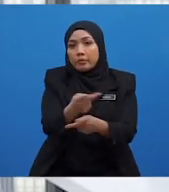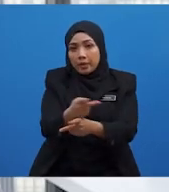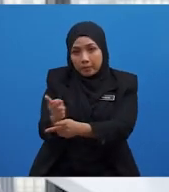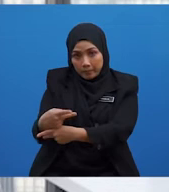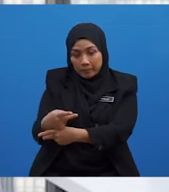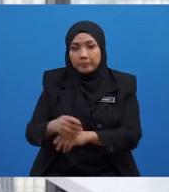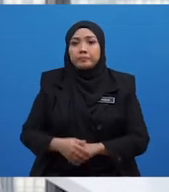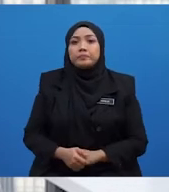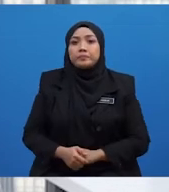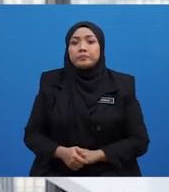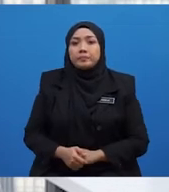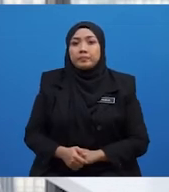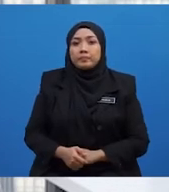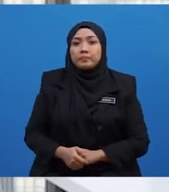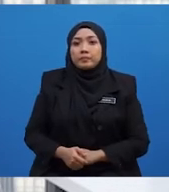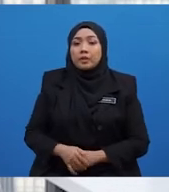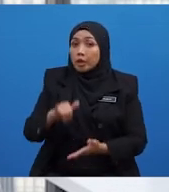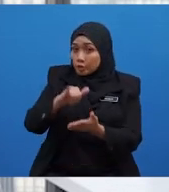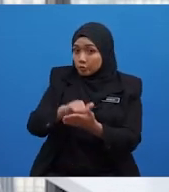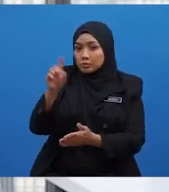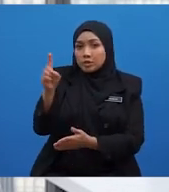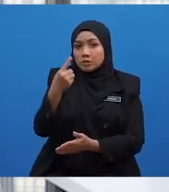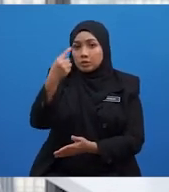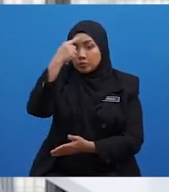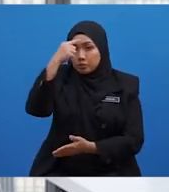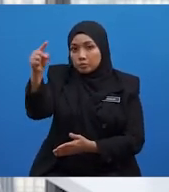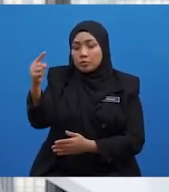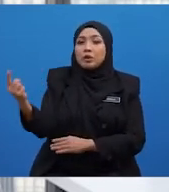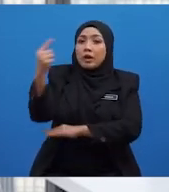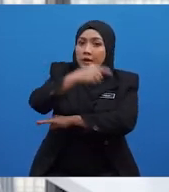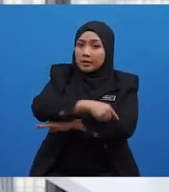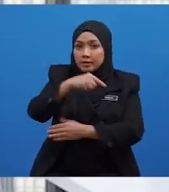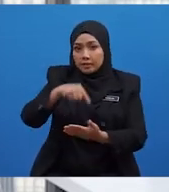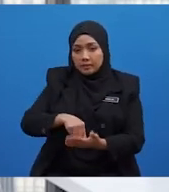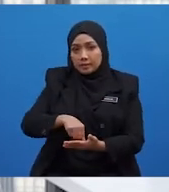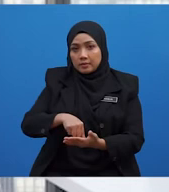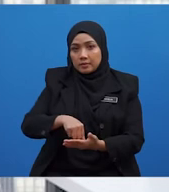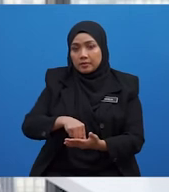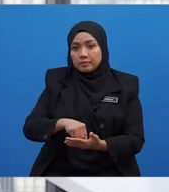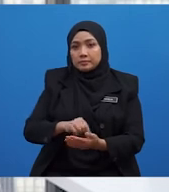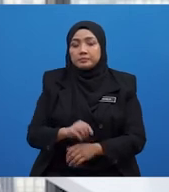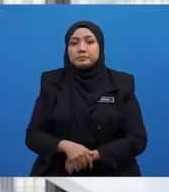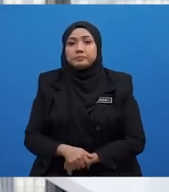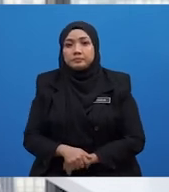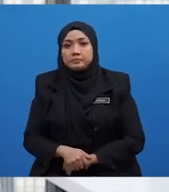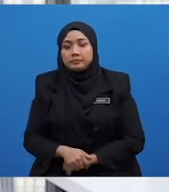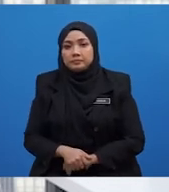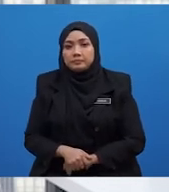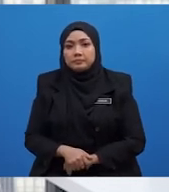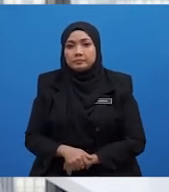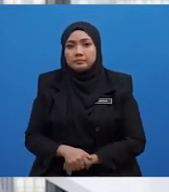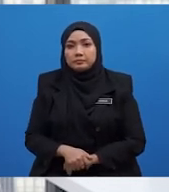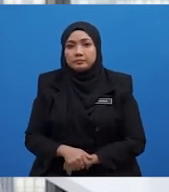Baiklah, murid-murid. Sekian saja perkongsian pembelajaran kita pada hari